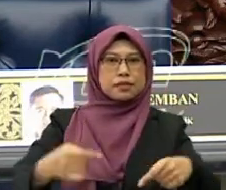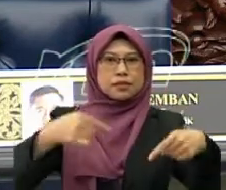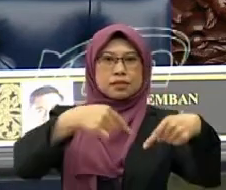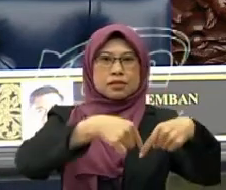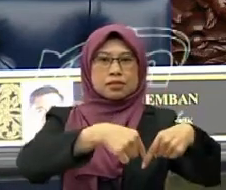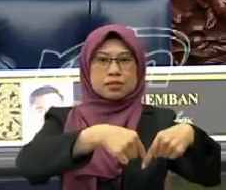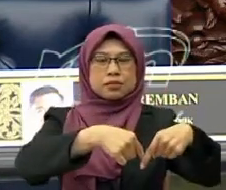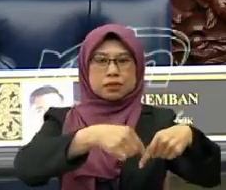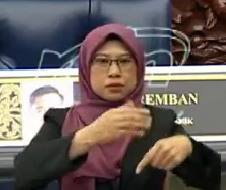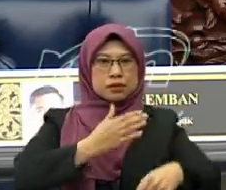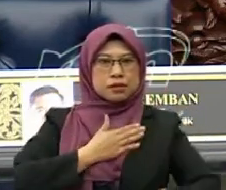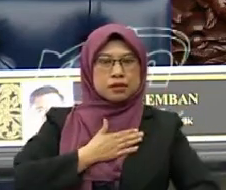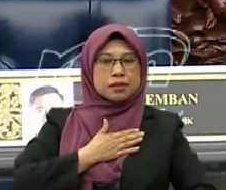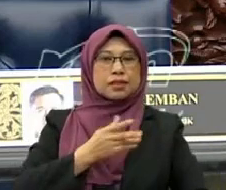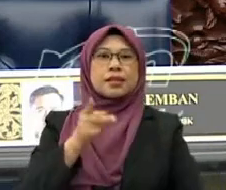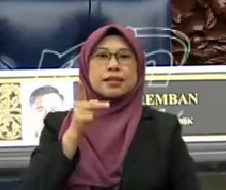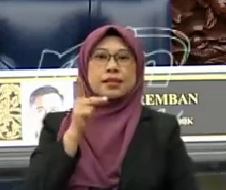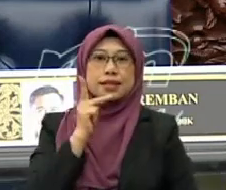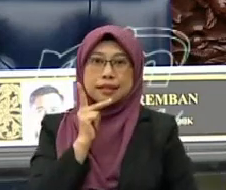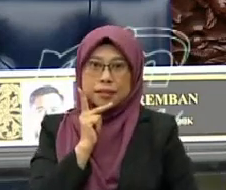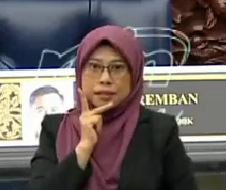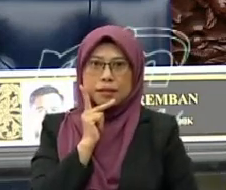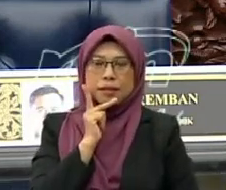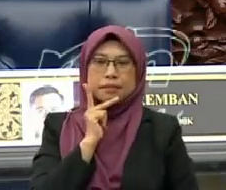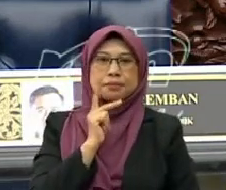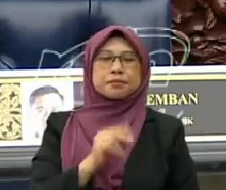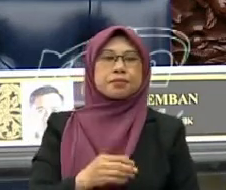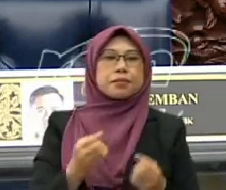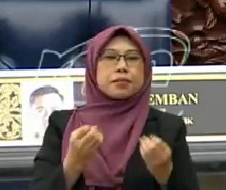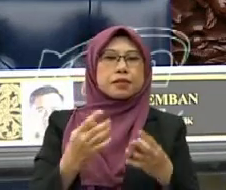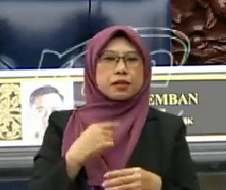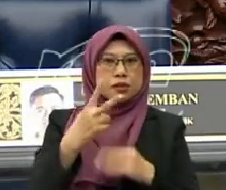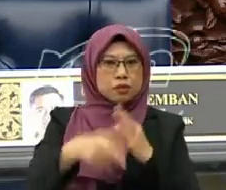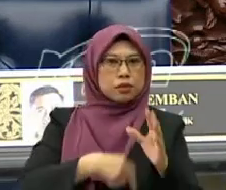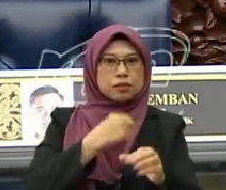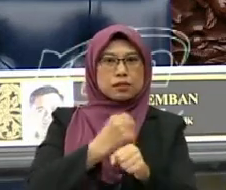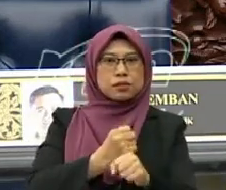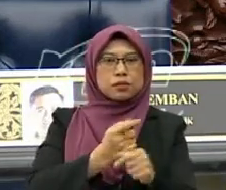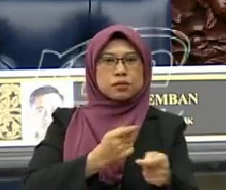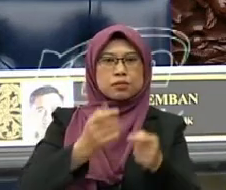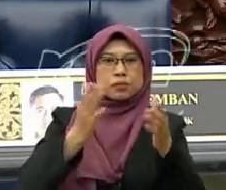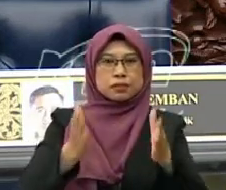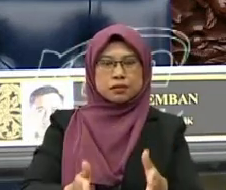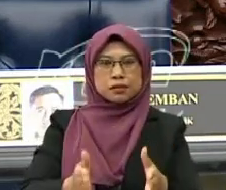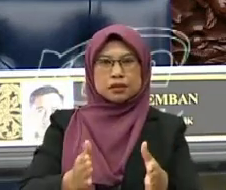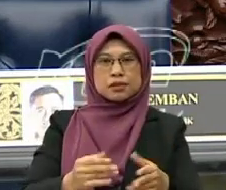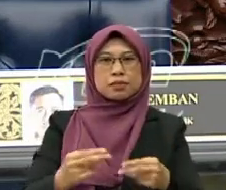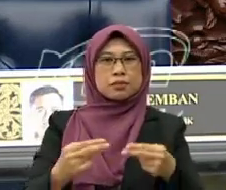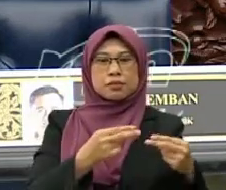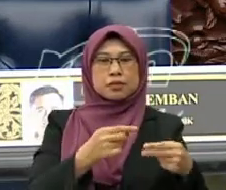di Kedah berapa puluh kaki yang ada waktu itu saya 2 tahun jadi pengurus